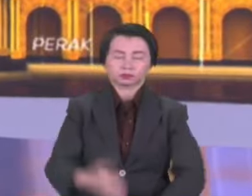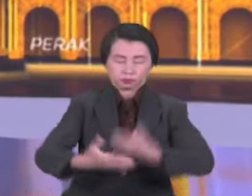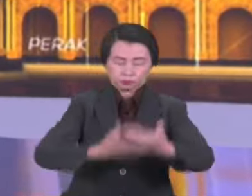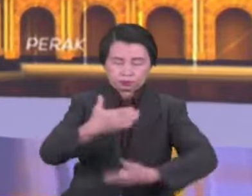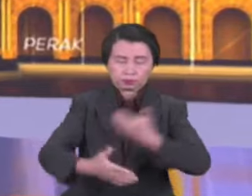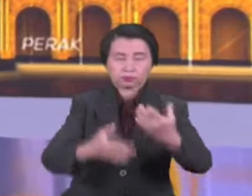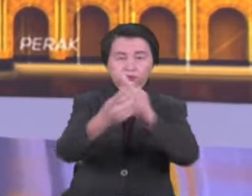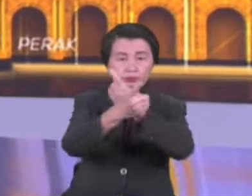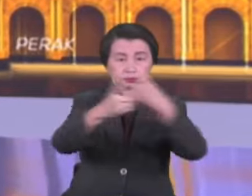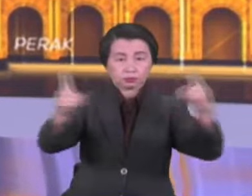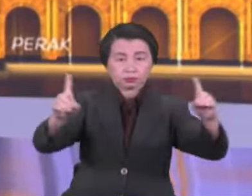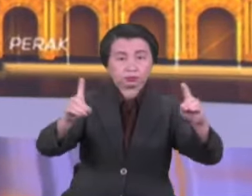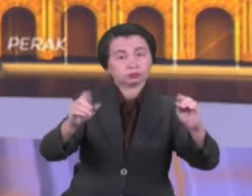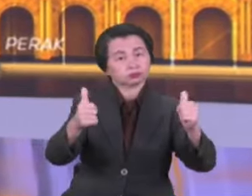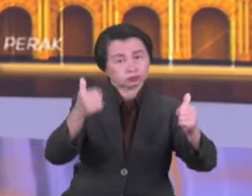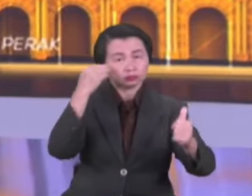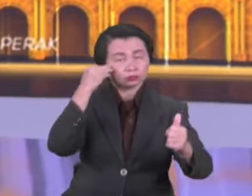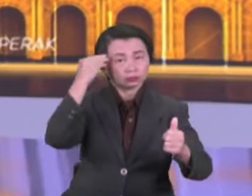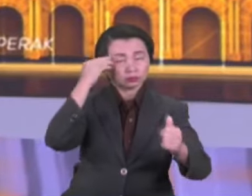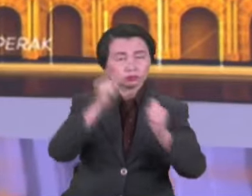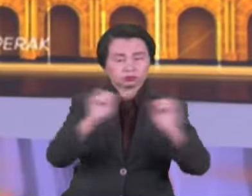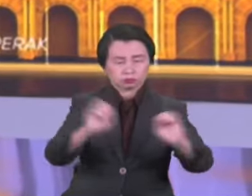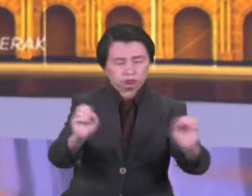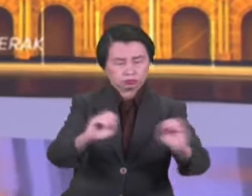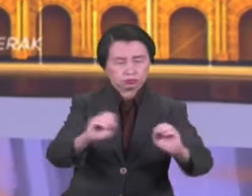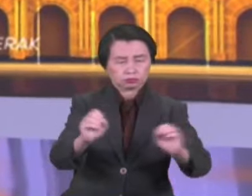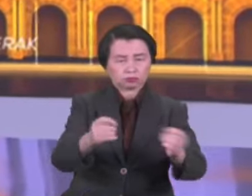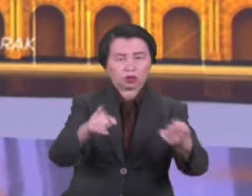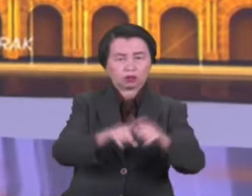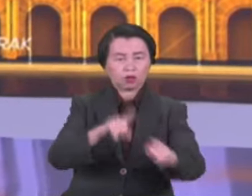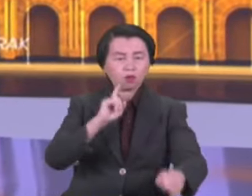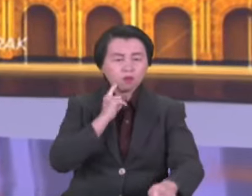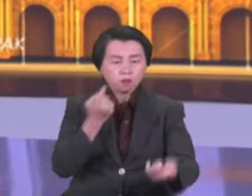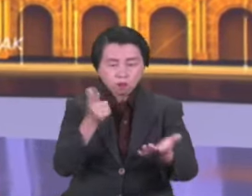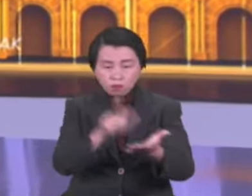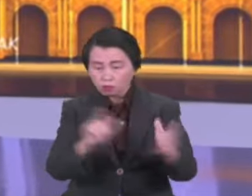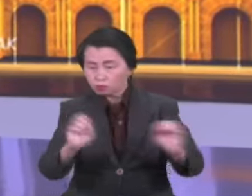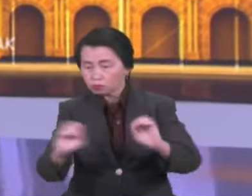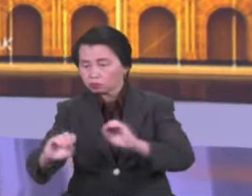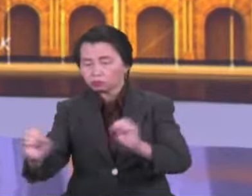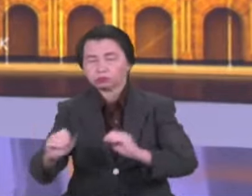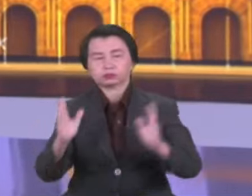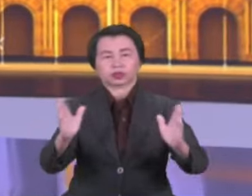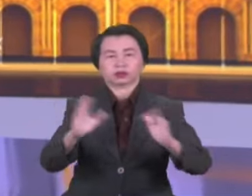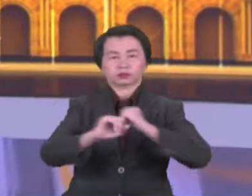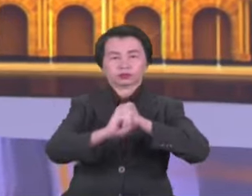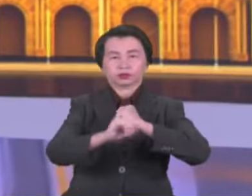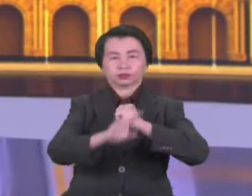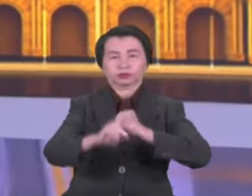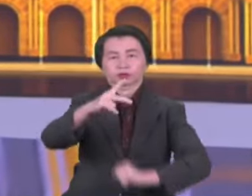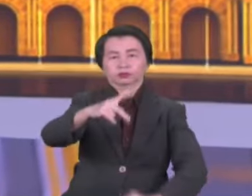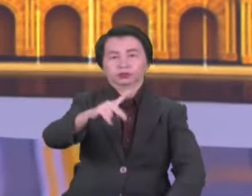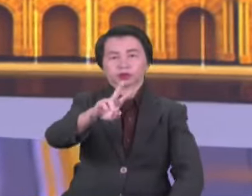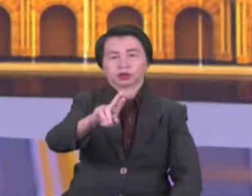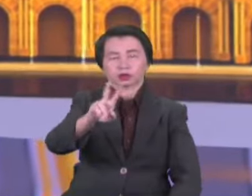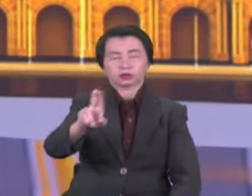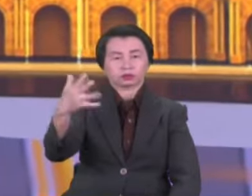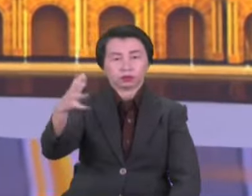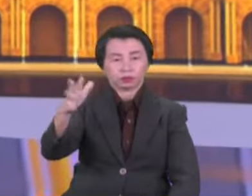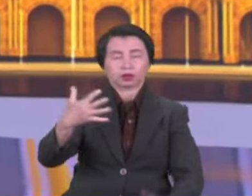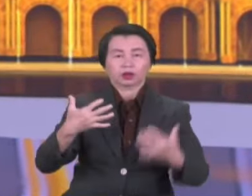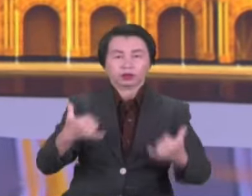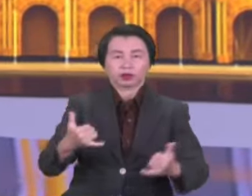Proses demokrasi negara semakin matang dengan tiada sebarang insiden serius dilaporkan sepanjang tempoh kempen PRU 15. Setakat